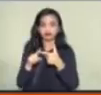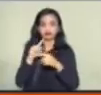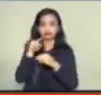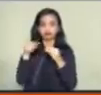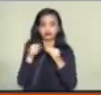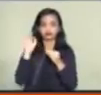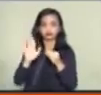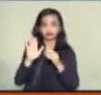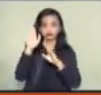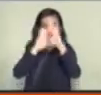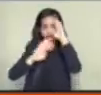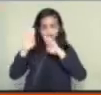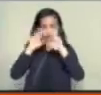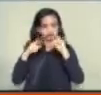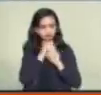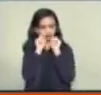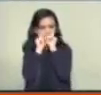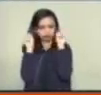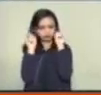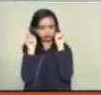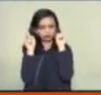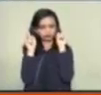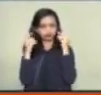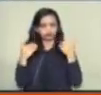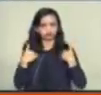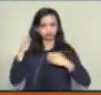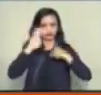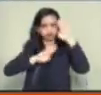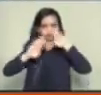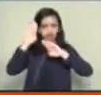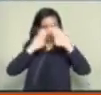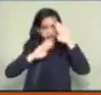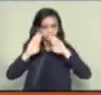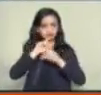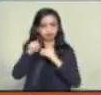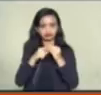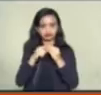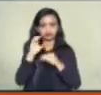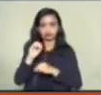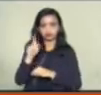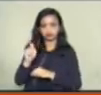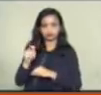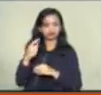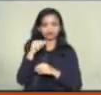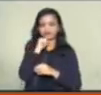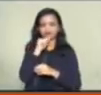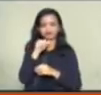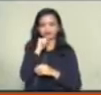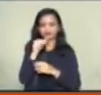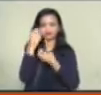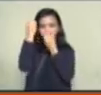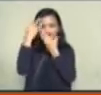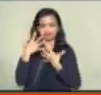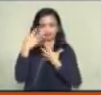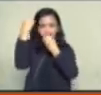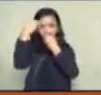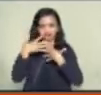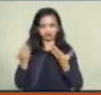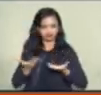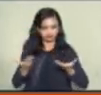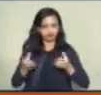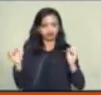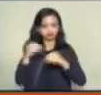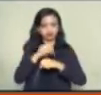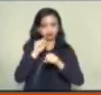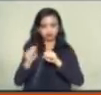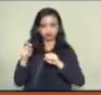dito sa problema, nagulat na po kami na may problema pala siya tungkol sa overtime. Hindi po kasi siya nagsasabi dito sa office. Kaya